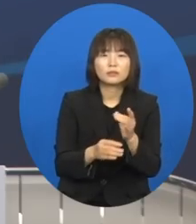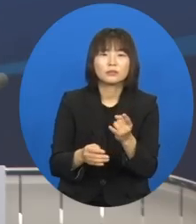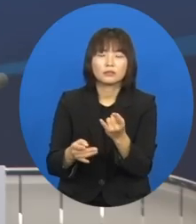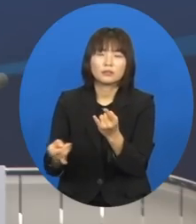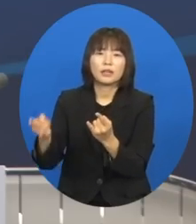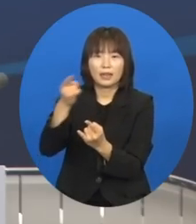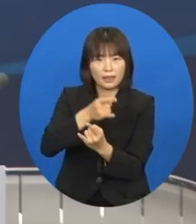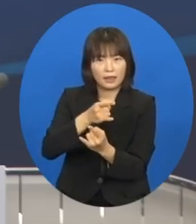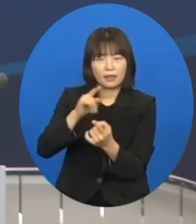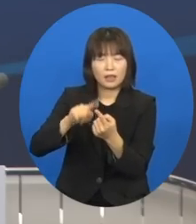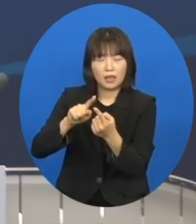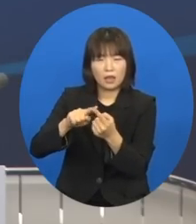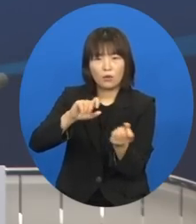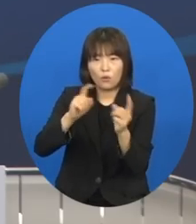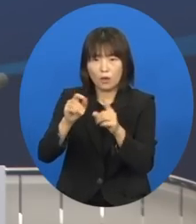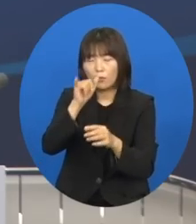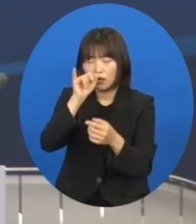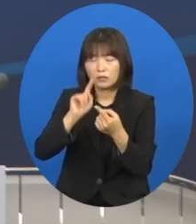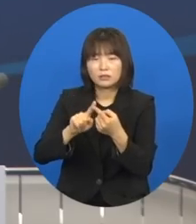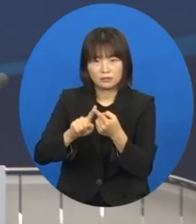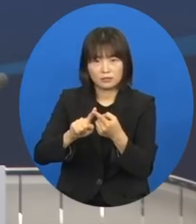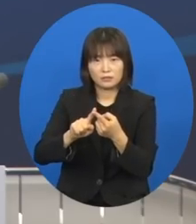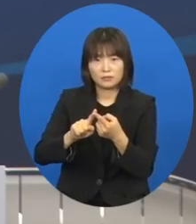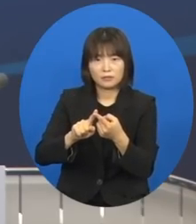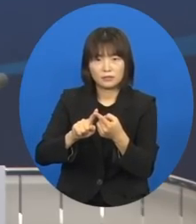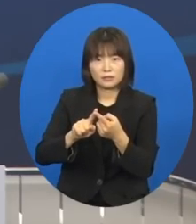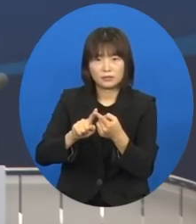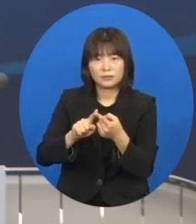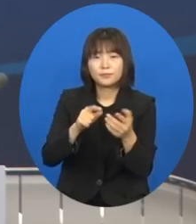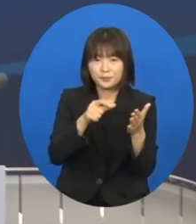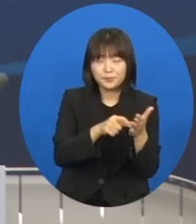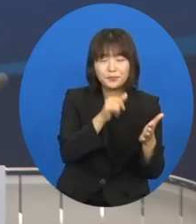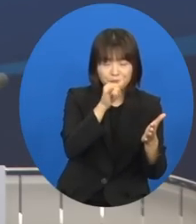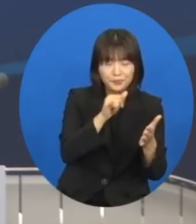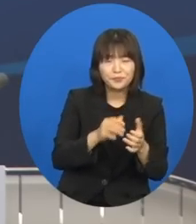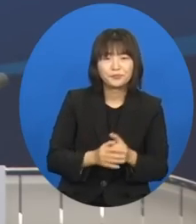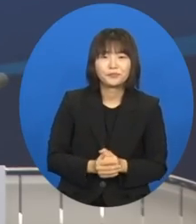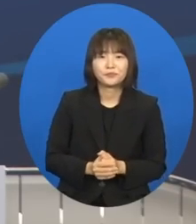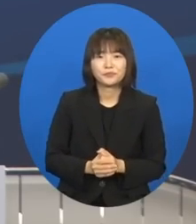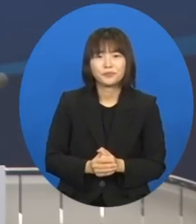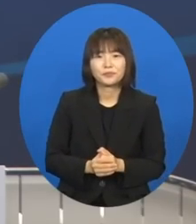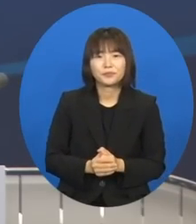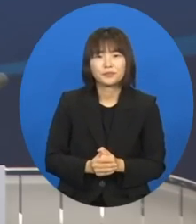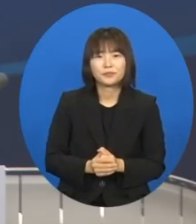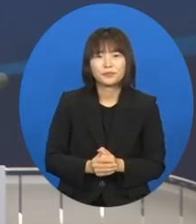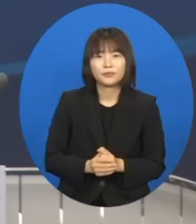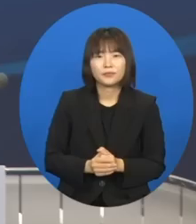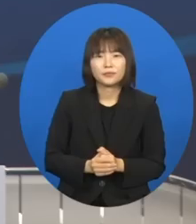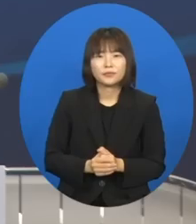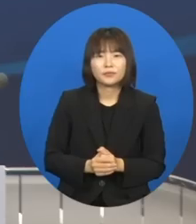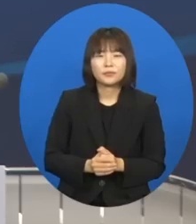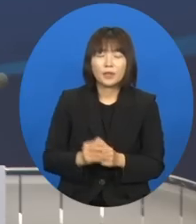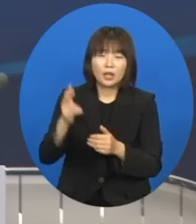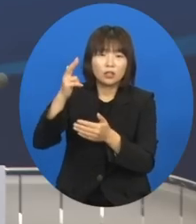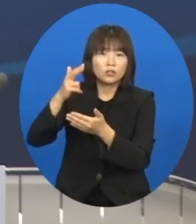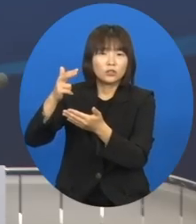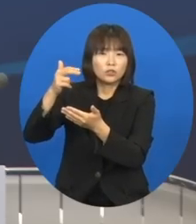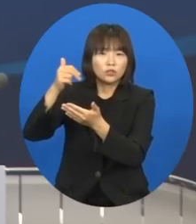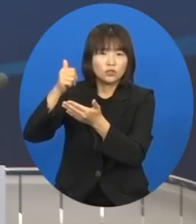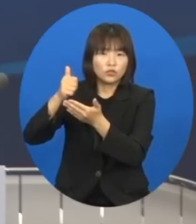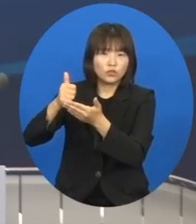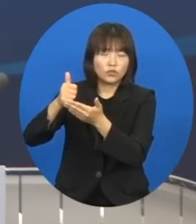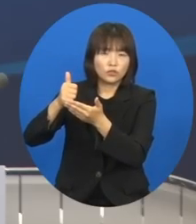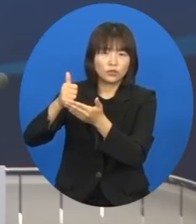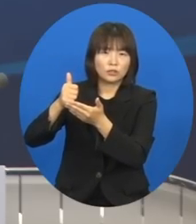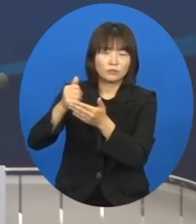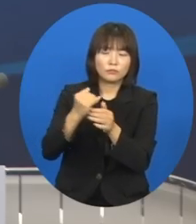계시록의 끝이 마지막 때, 마지막 세대를 살아가고 있는 우리에게 여러 가지 징조들이 있는데 주님의 신부로서 우리는